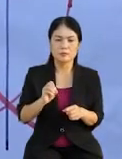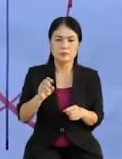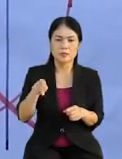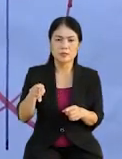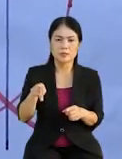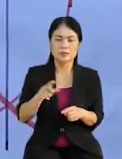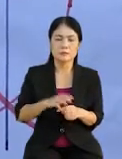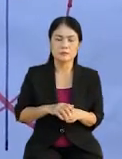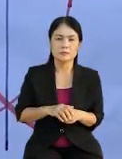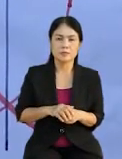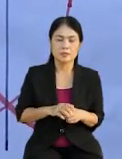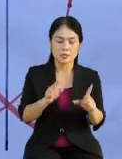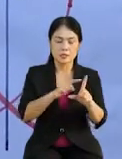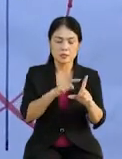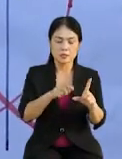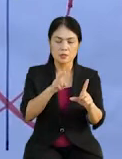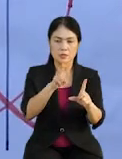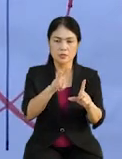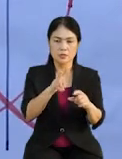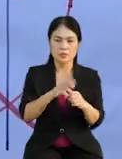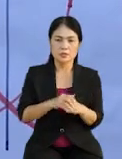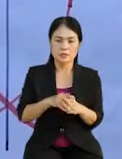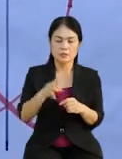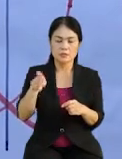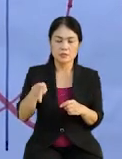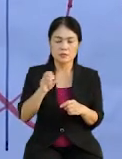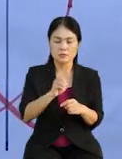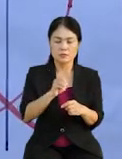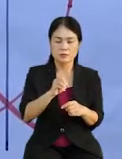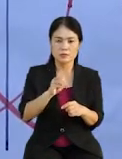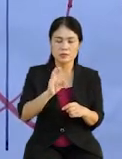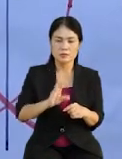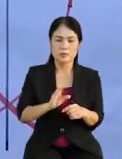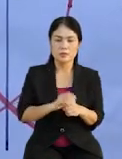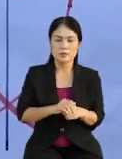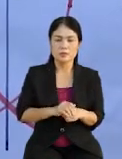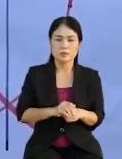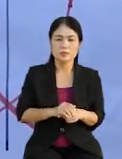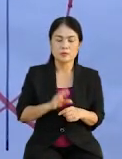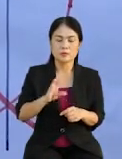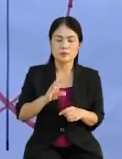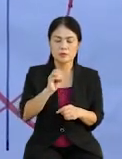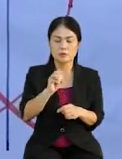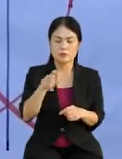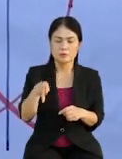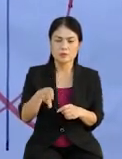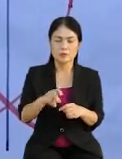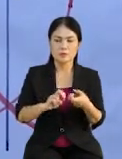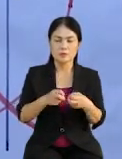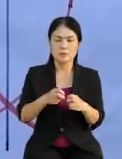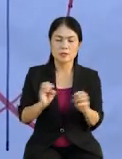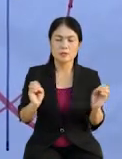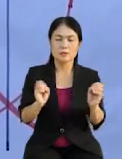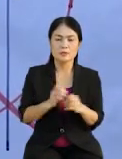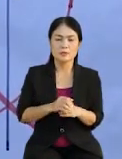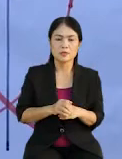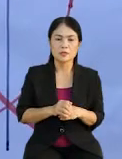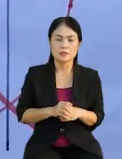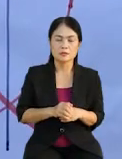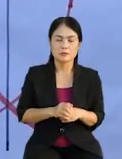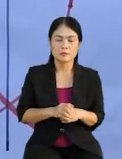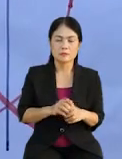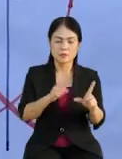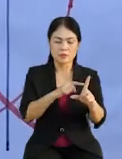phì mồm ti pí phí ô xí được có xí ô phí có đôi khi nên là tài nhà tế mồm ti